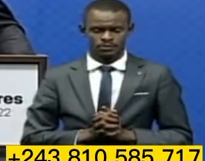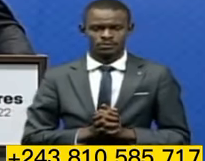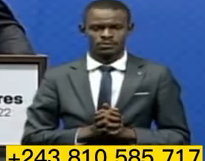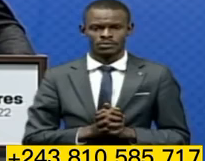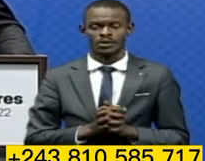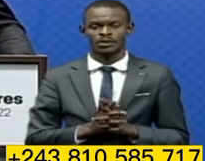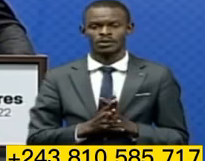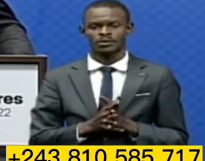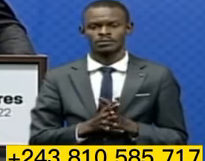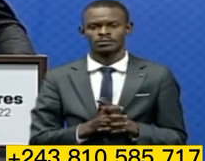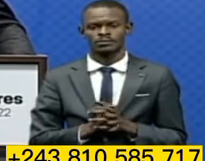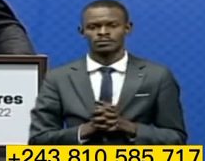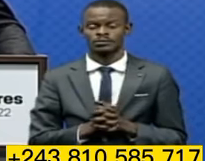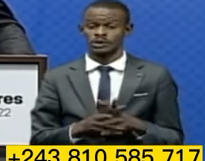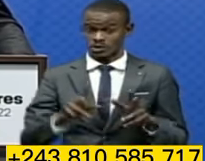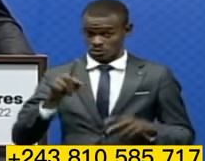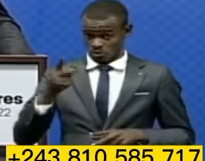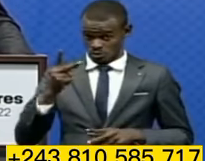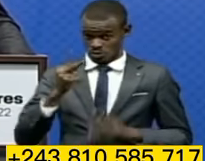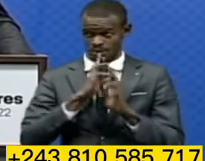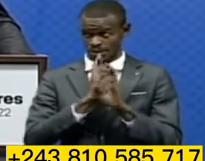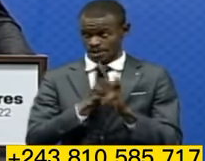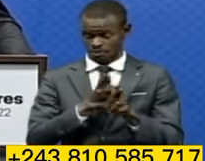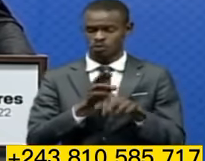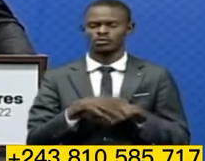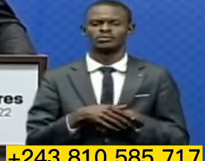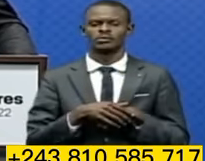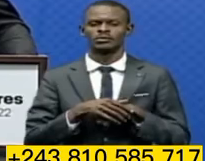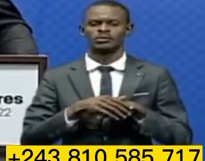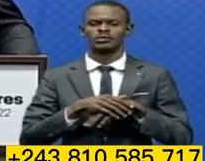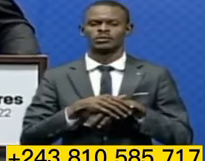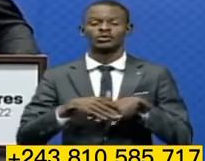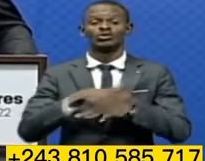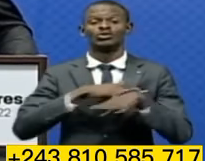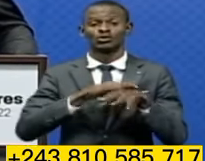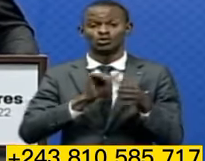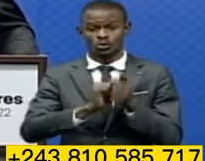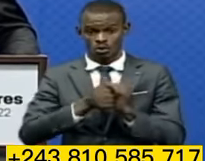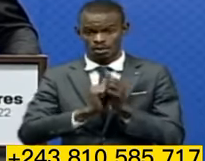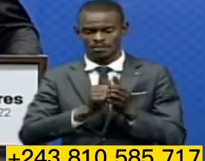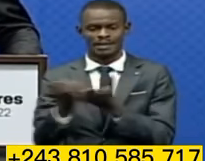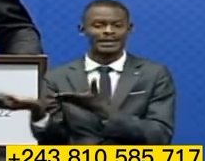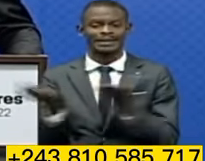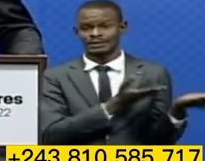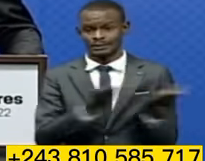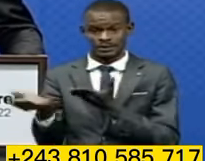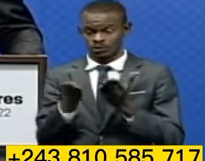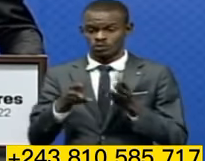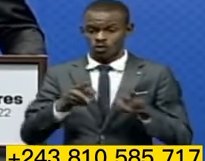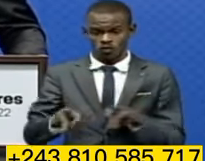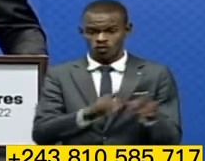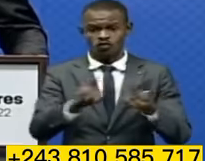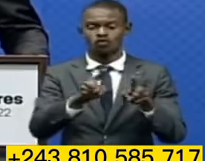rapport. Deux autres rapports concernant cette fois-ci les secteurs de transport et de voies de communication et des